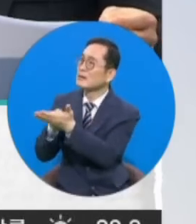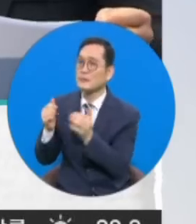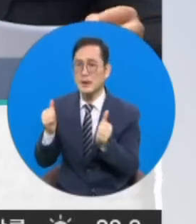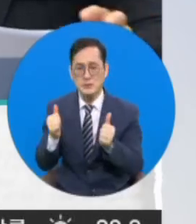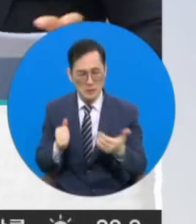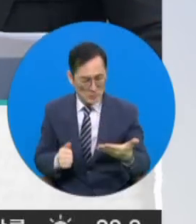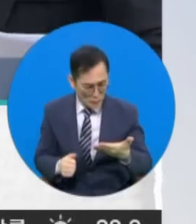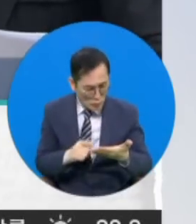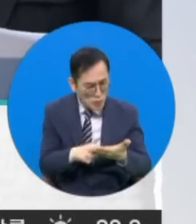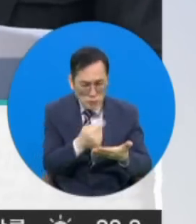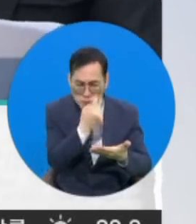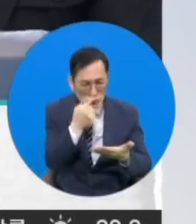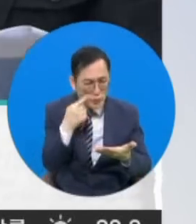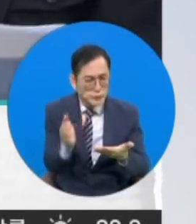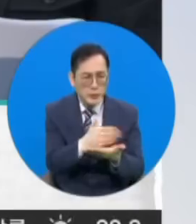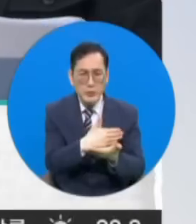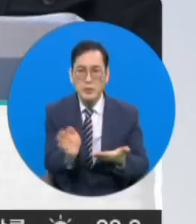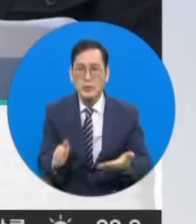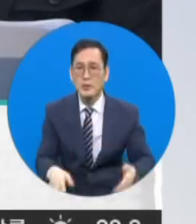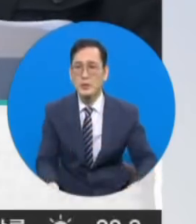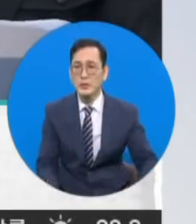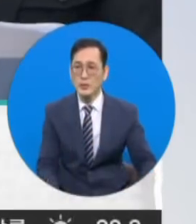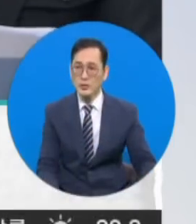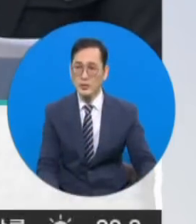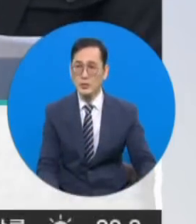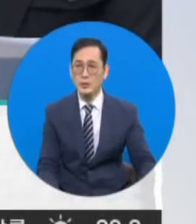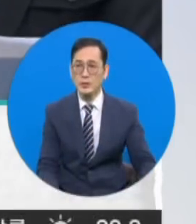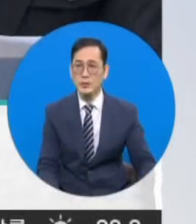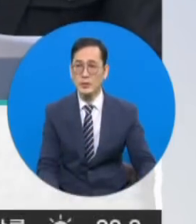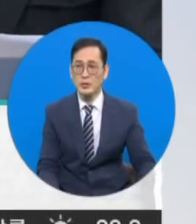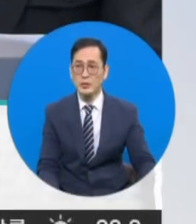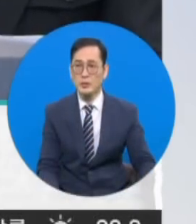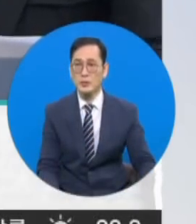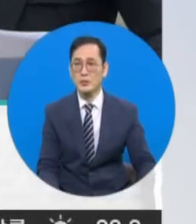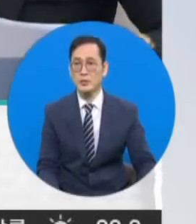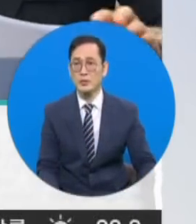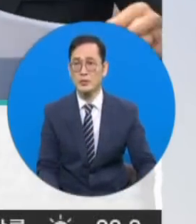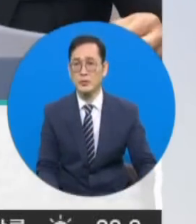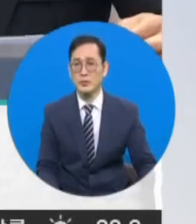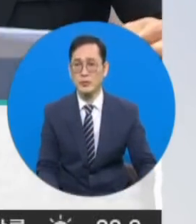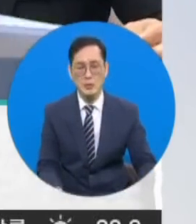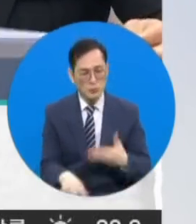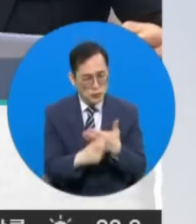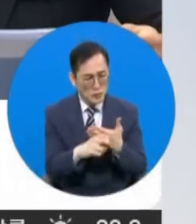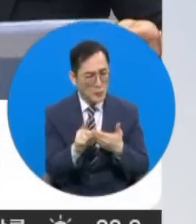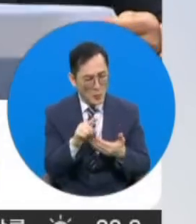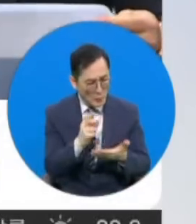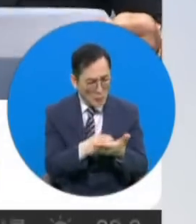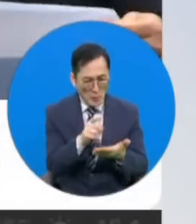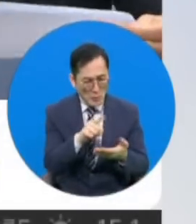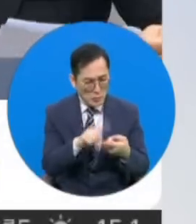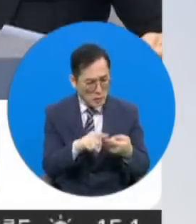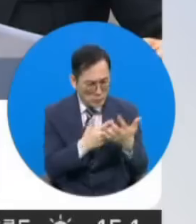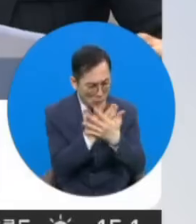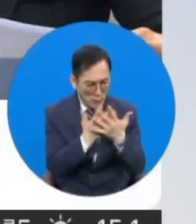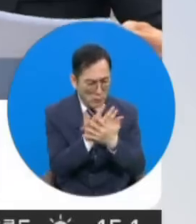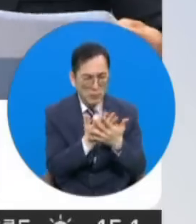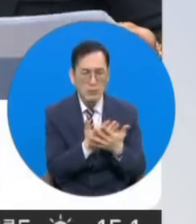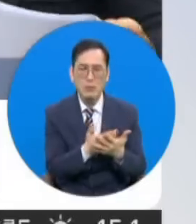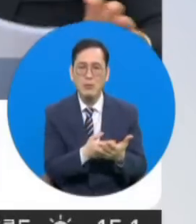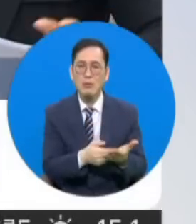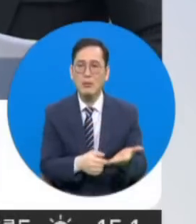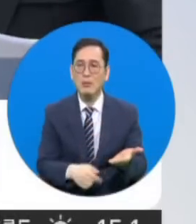판사 입장에서 보면 뭐 굉장히 단순한 거예요 뭔가 불법적인 것도 뭐 있다는 것도 명시도 안 돼 있고 뭔가 참고자를 할지